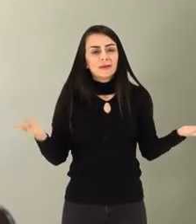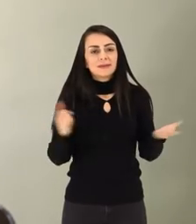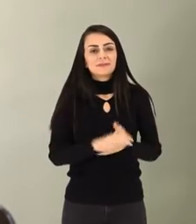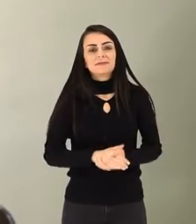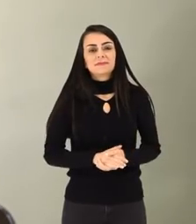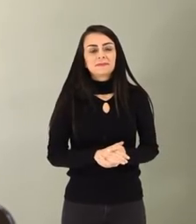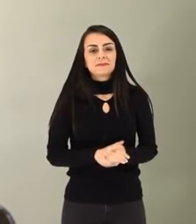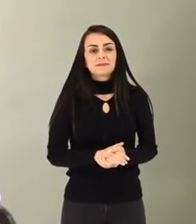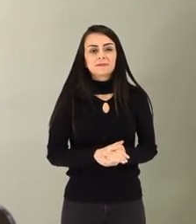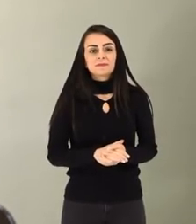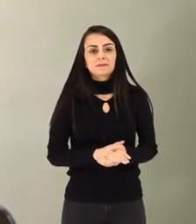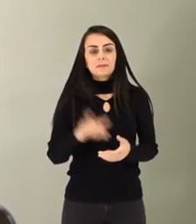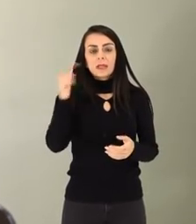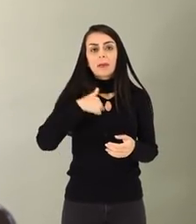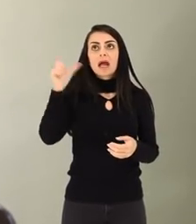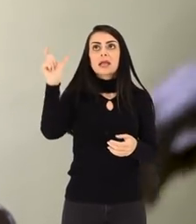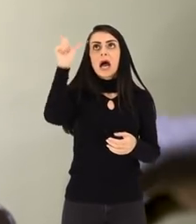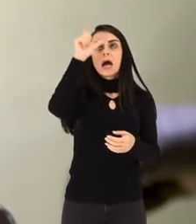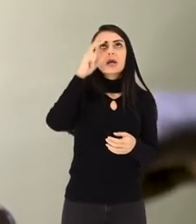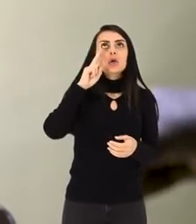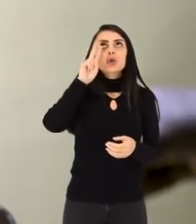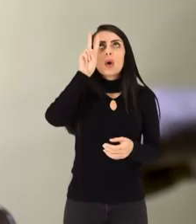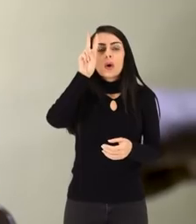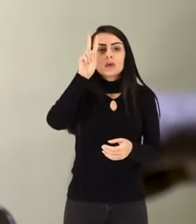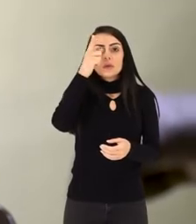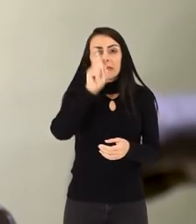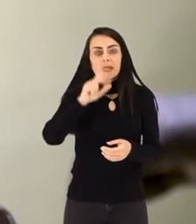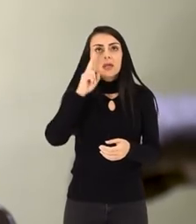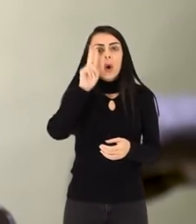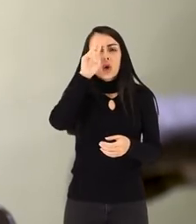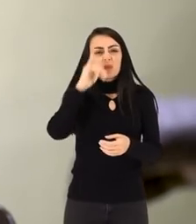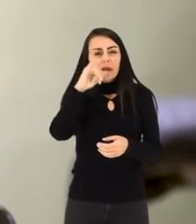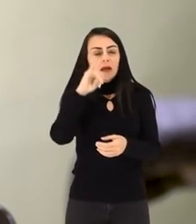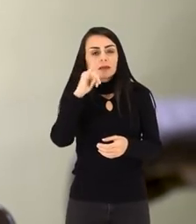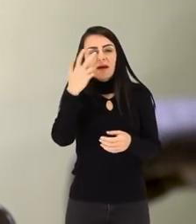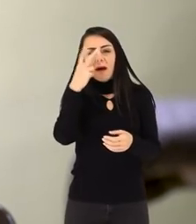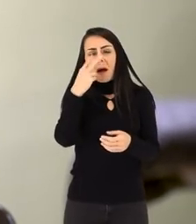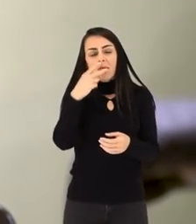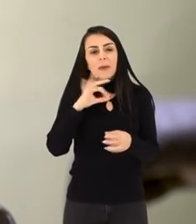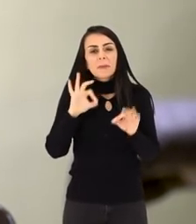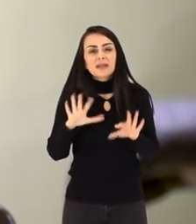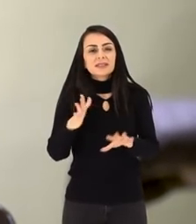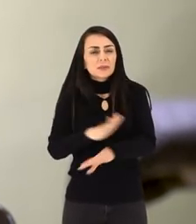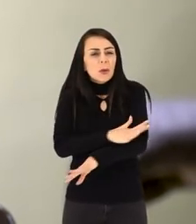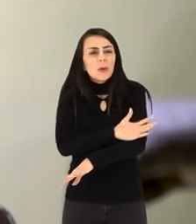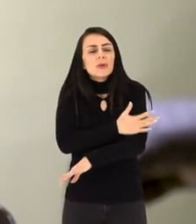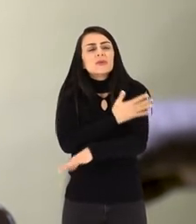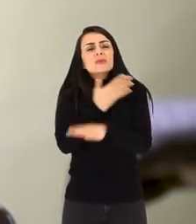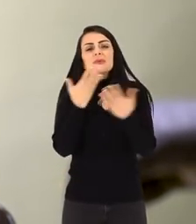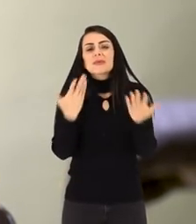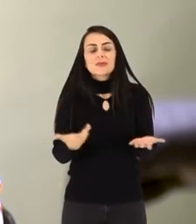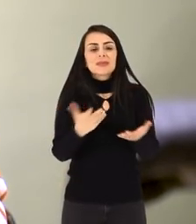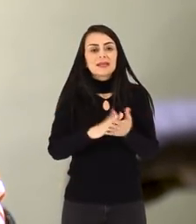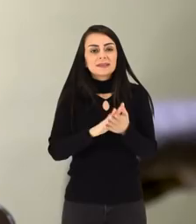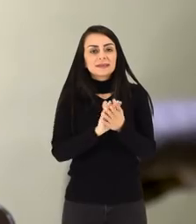Yani işte ayı ilk gördüğümde ağladım falan mesela. Yani o kadar tuhaftı benim için. O kadar güzel bir şeydi.